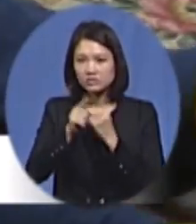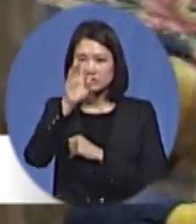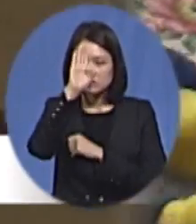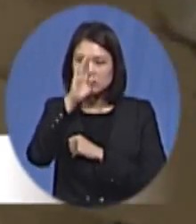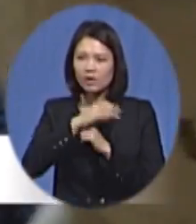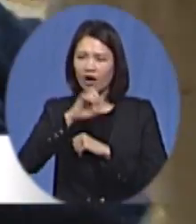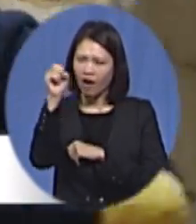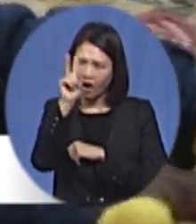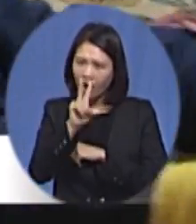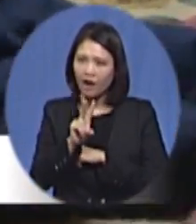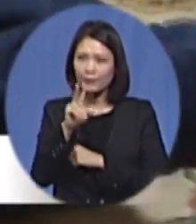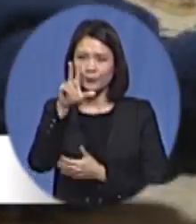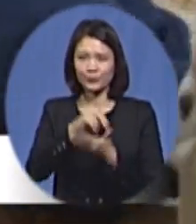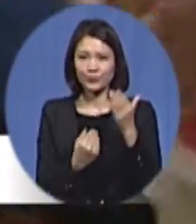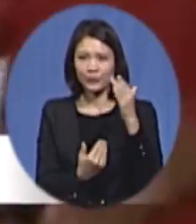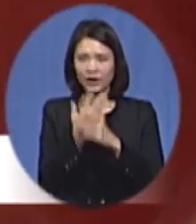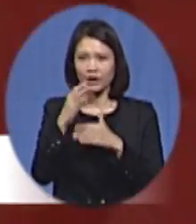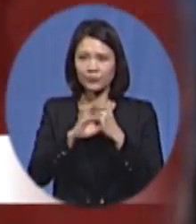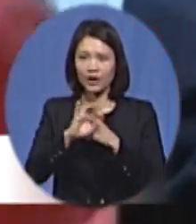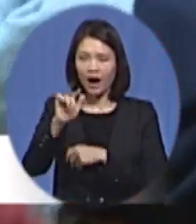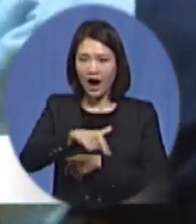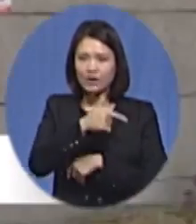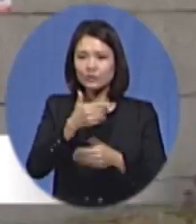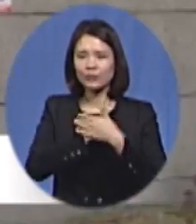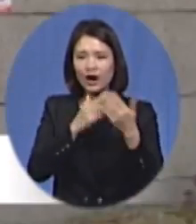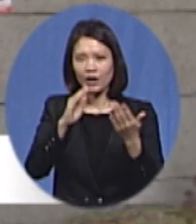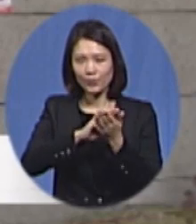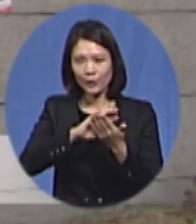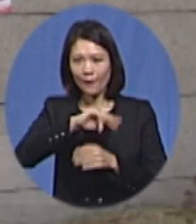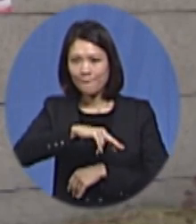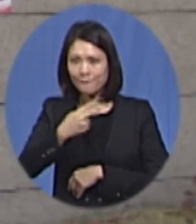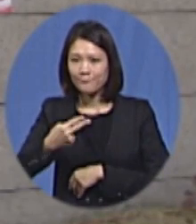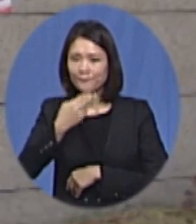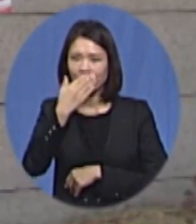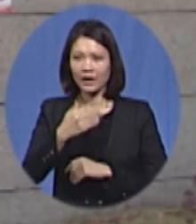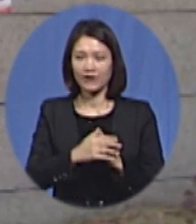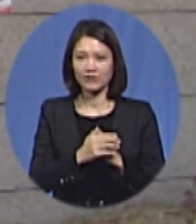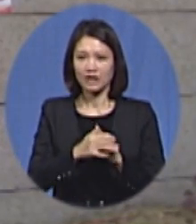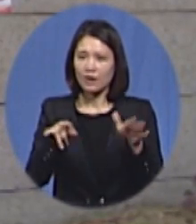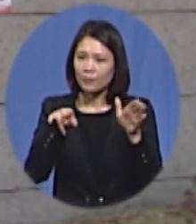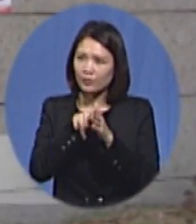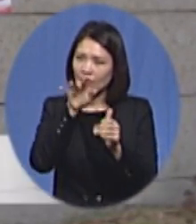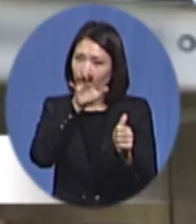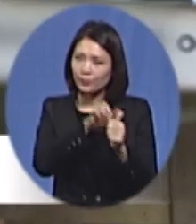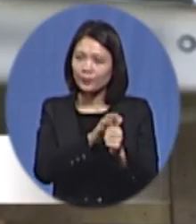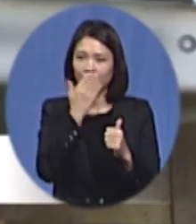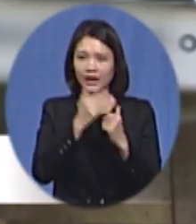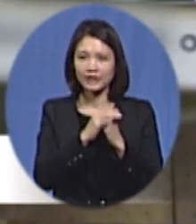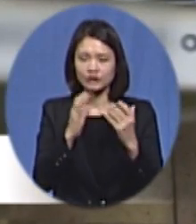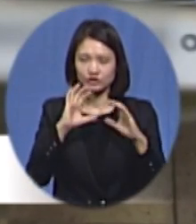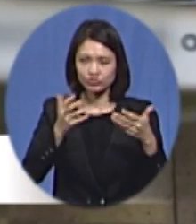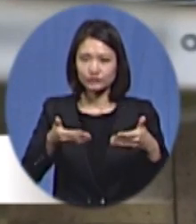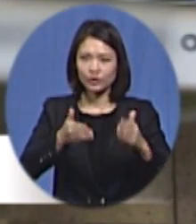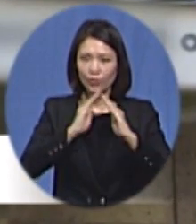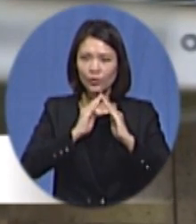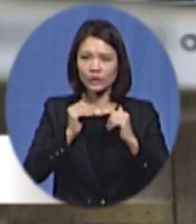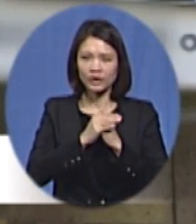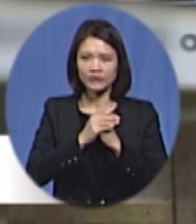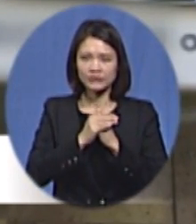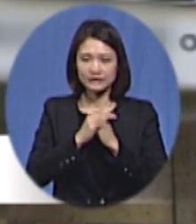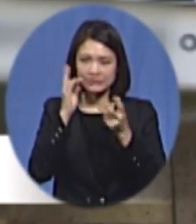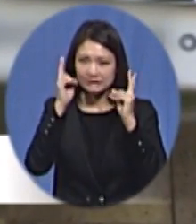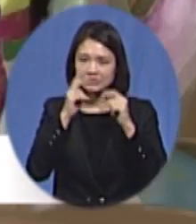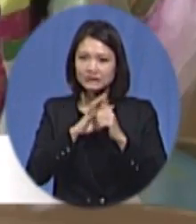같은 사유가 생기면 종일반으로 전환할 수 있습니다. 믿고 맡길 수 있는 국공립, 공공형,